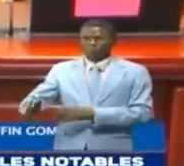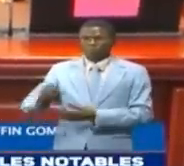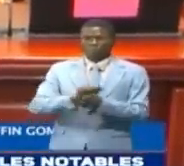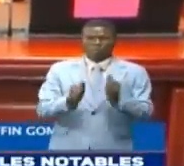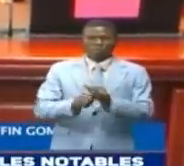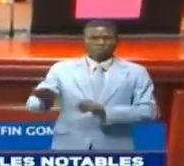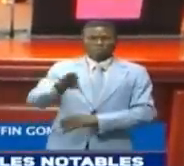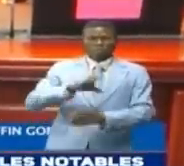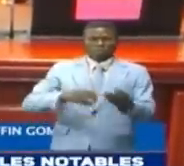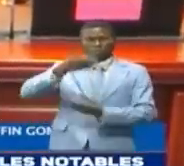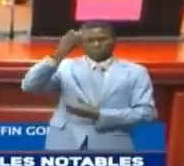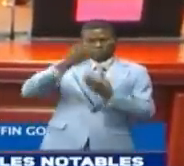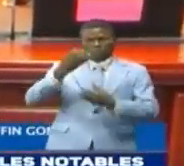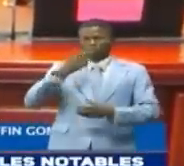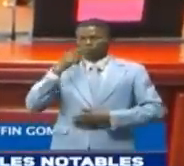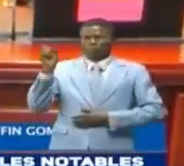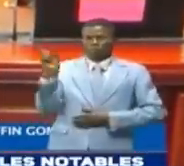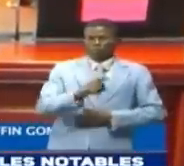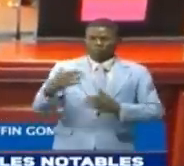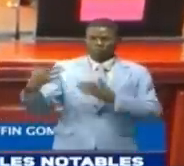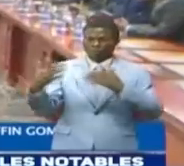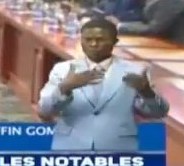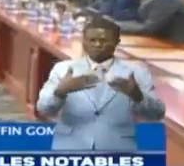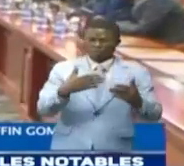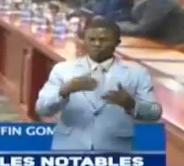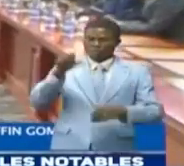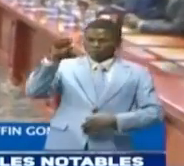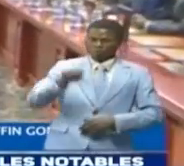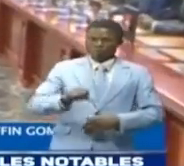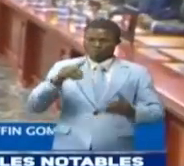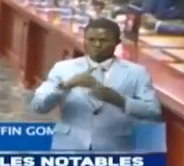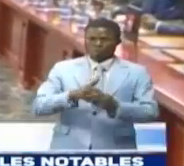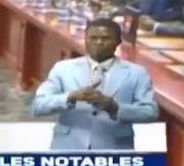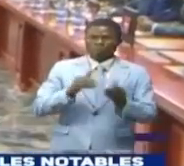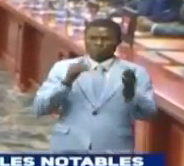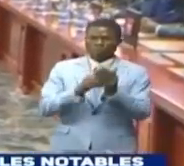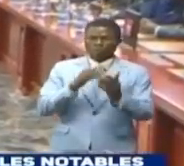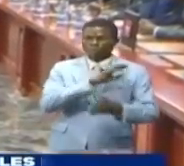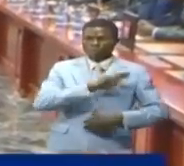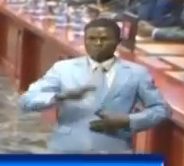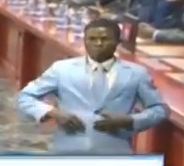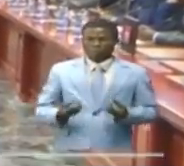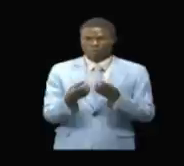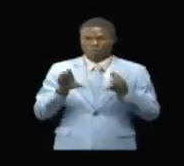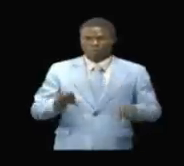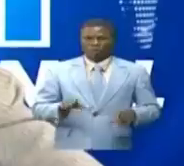Rwanda qui imposent une guerre injuste à la République démocratique du Congo.